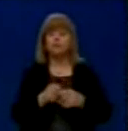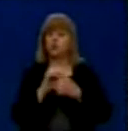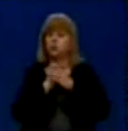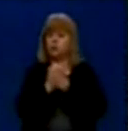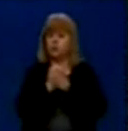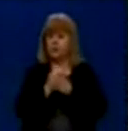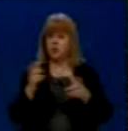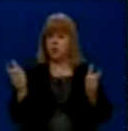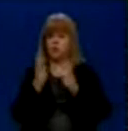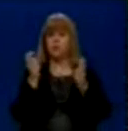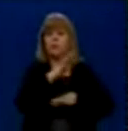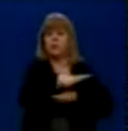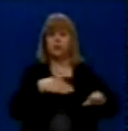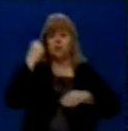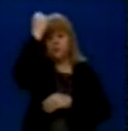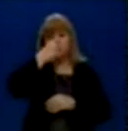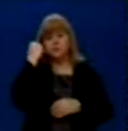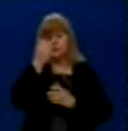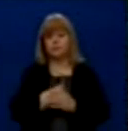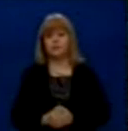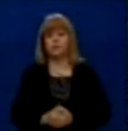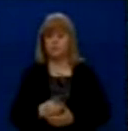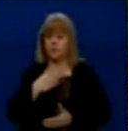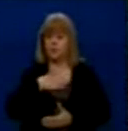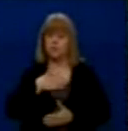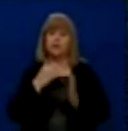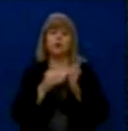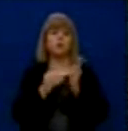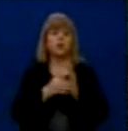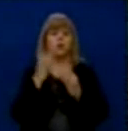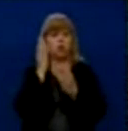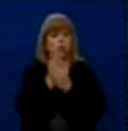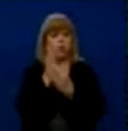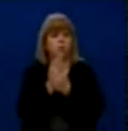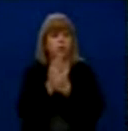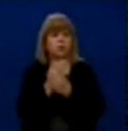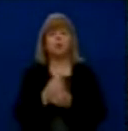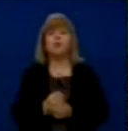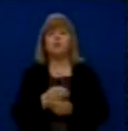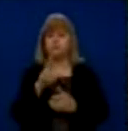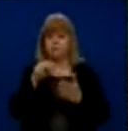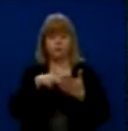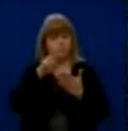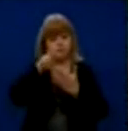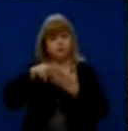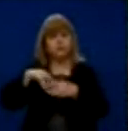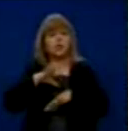dhe Kuvendit Republikës Kosovës, neve na nevojitet një dokument i cili do të përmbante